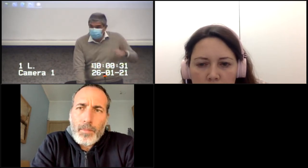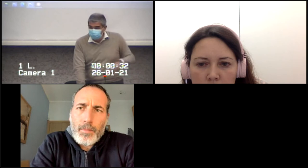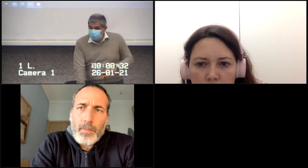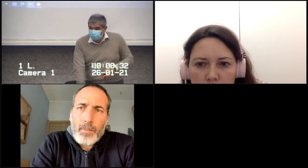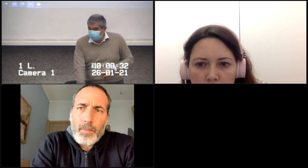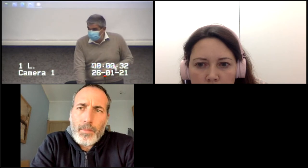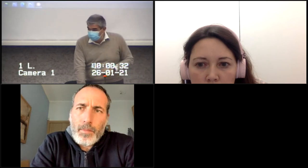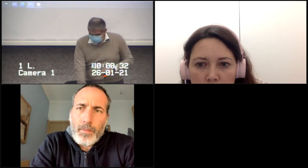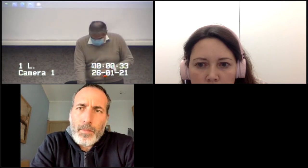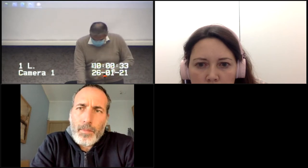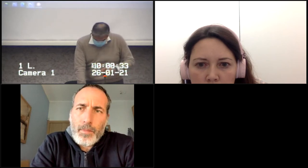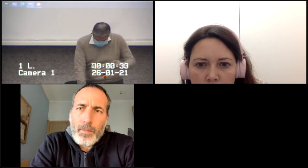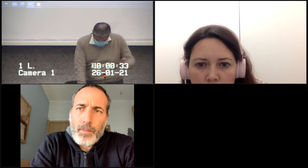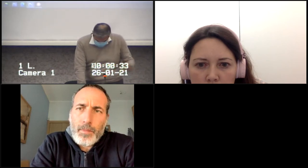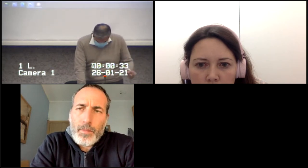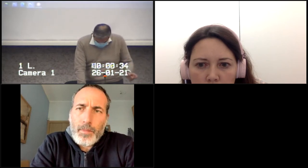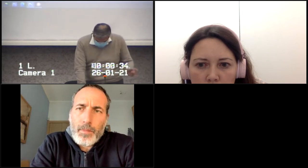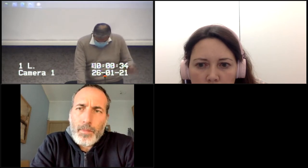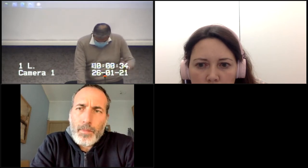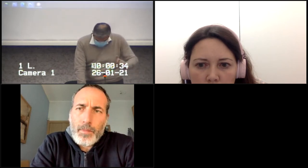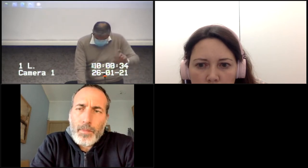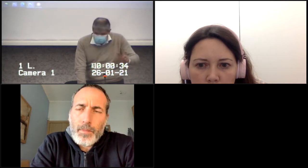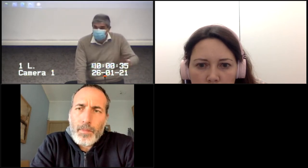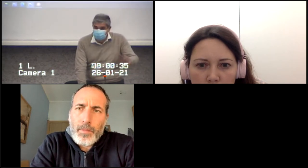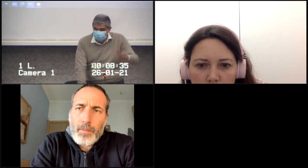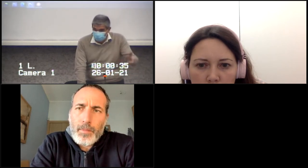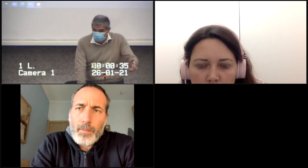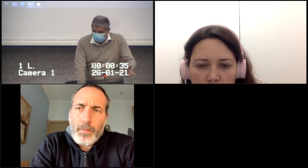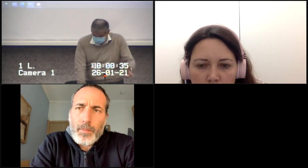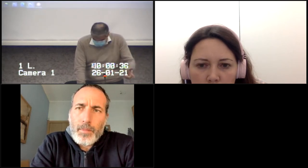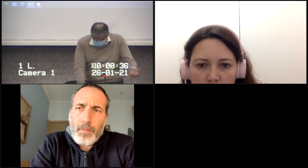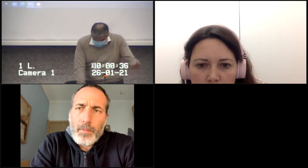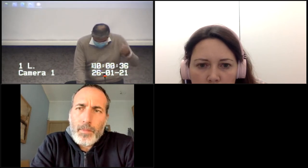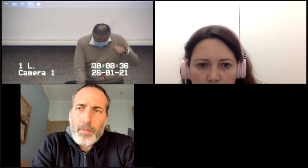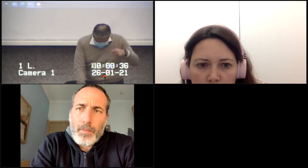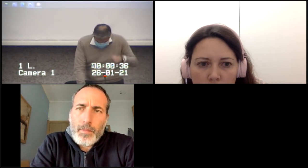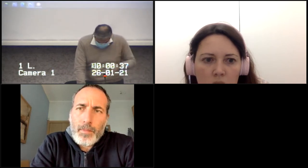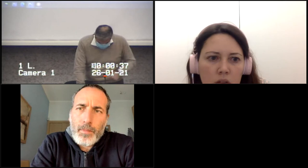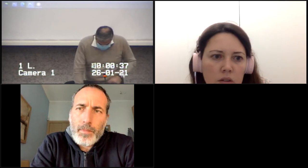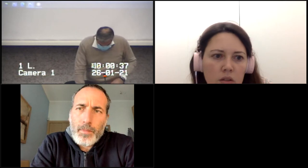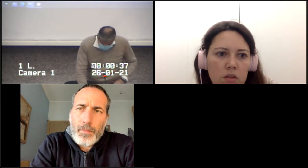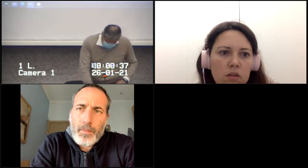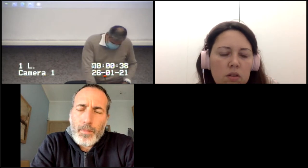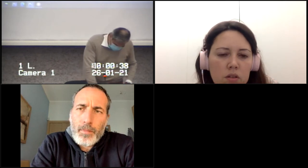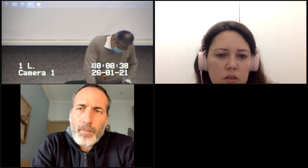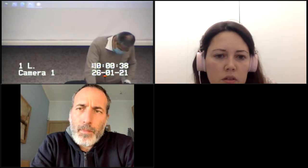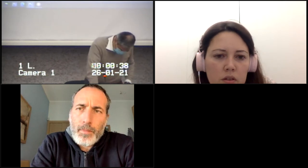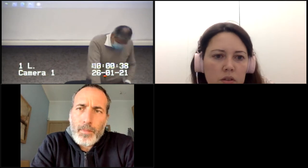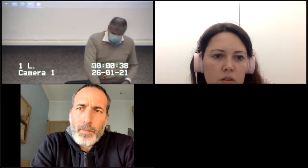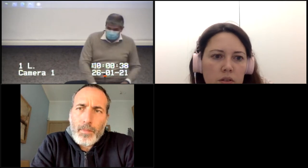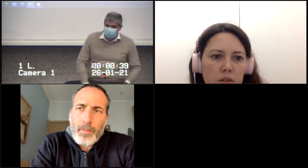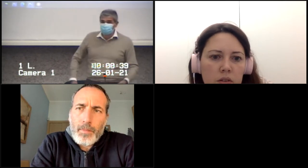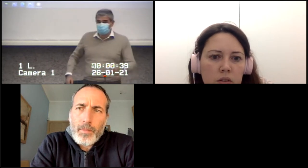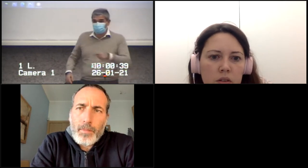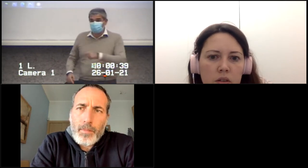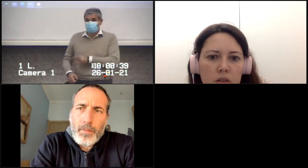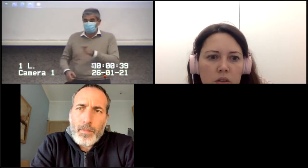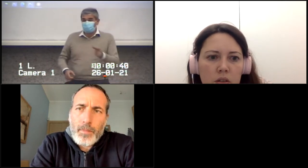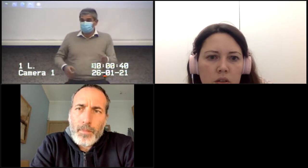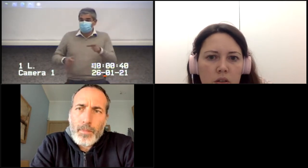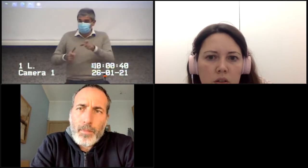della delibera del 2016 che prevede la monetizzazione al metro quadro. Noi diversamente non applichiamo questo meccanismo,